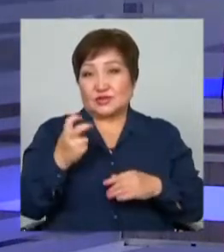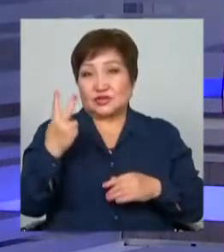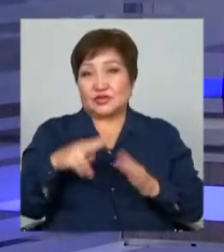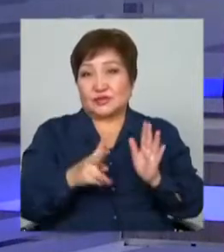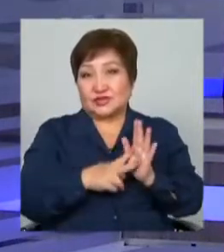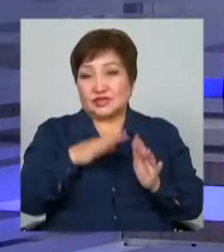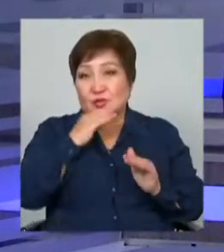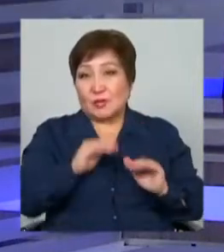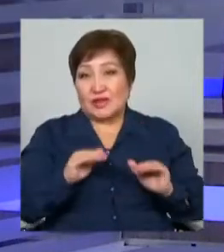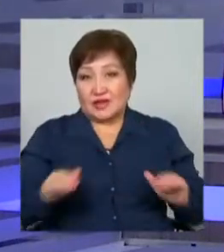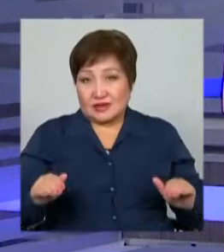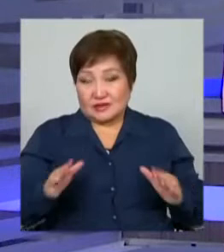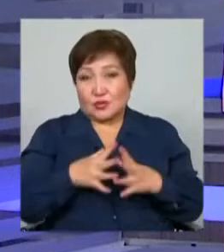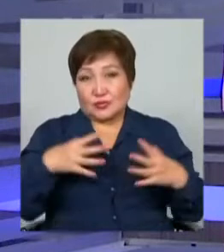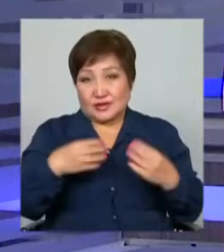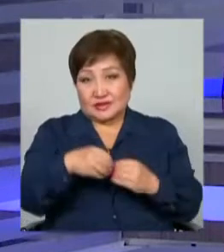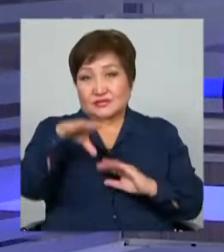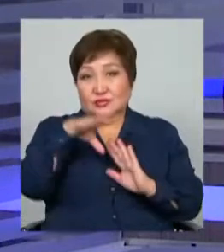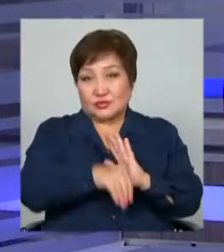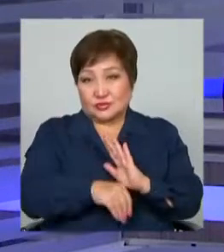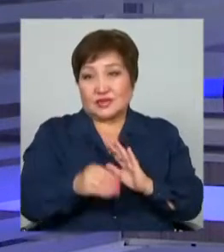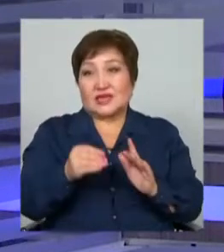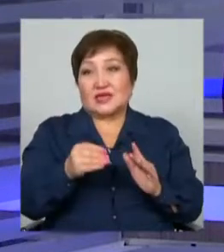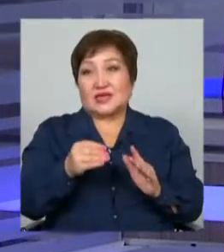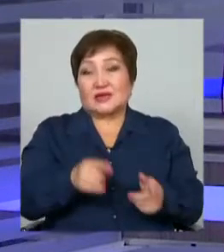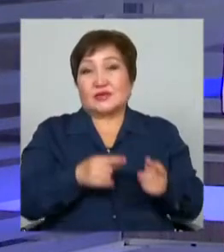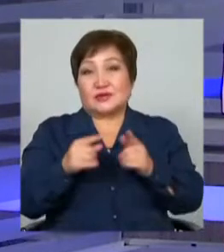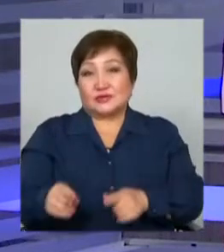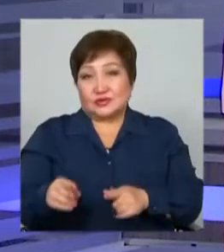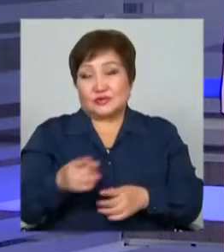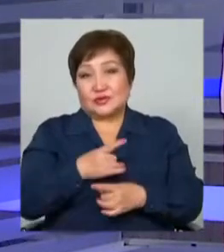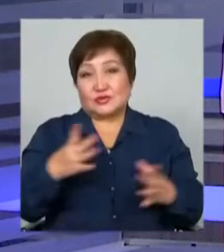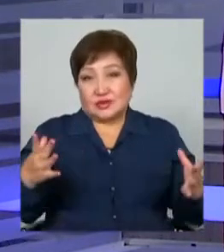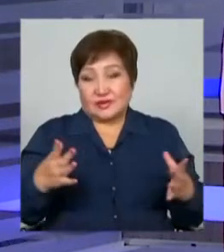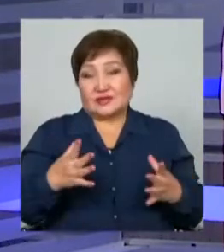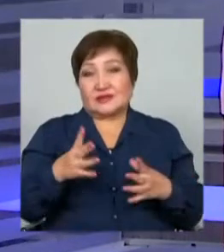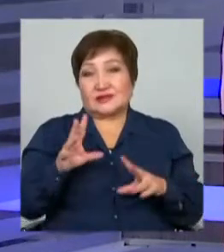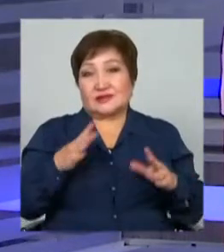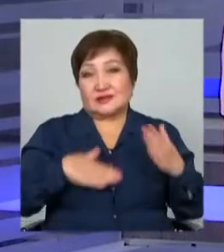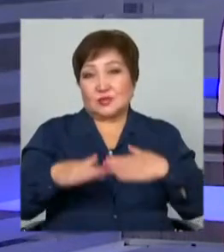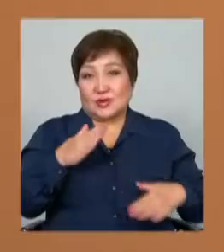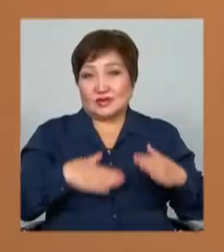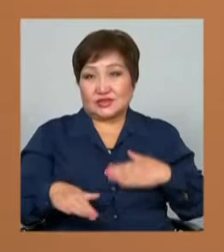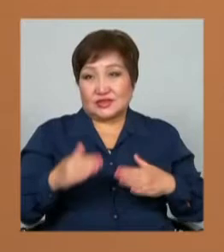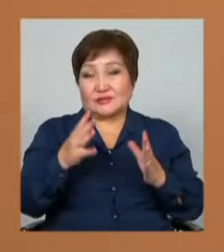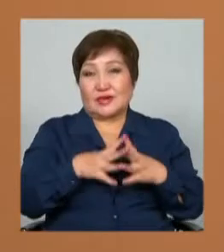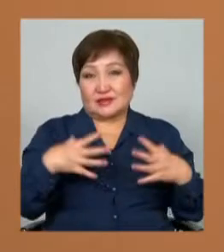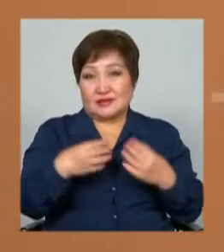кенеліп отыр. Қоныс тойын тойлап жатқан бақытты жандарды әріптесім Наскен Еркін құттықтап қайтты.